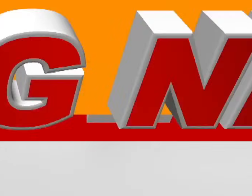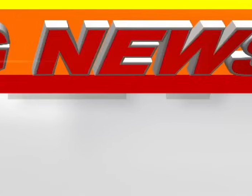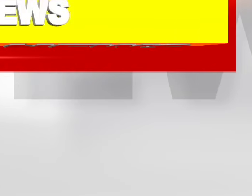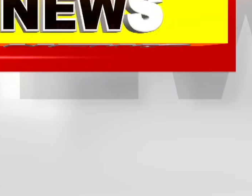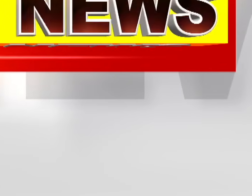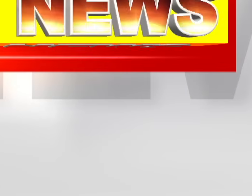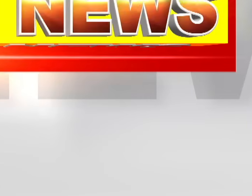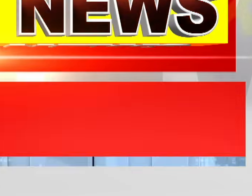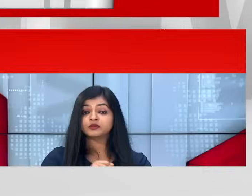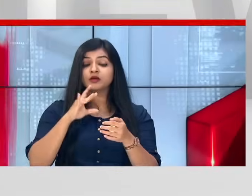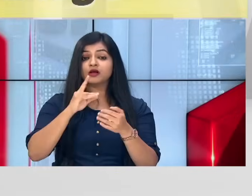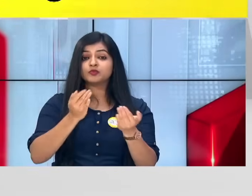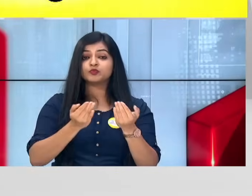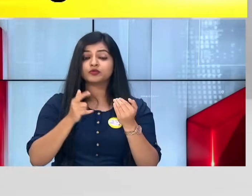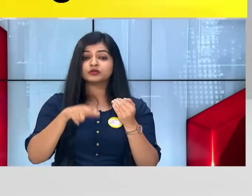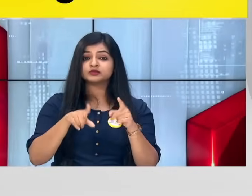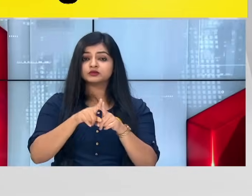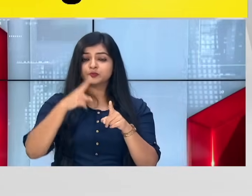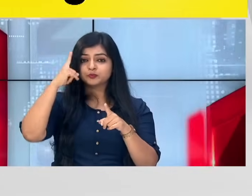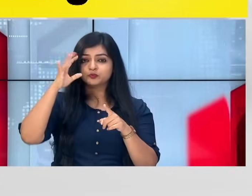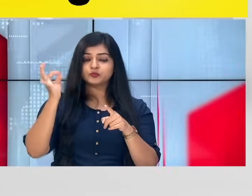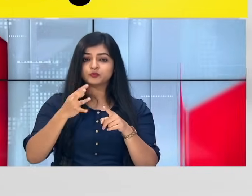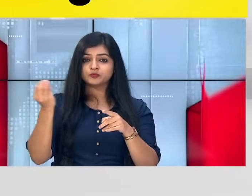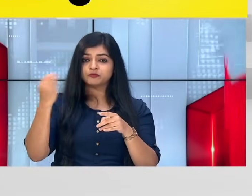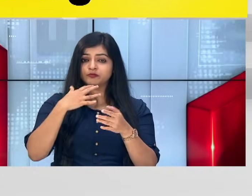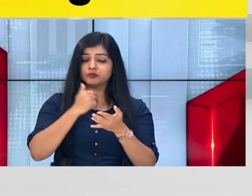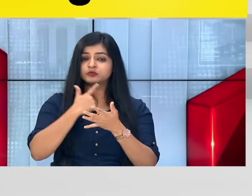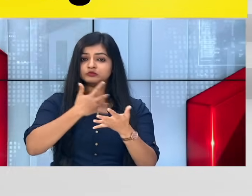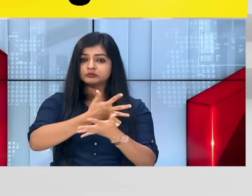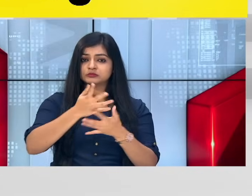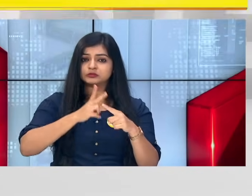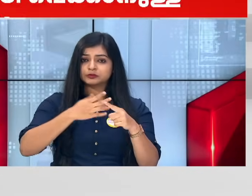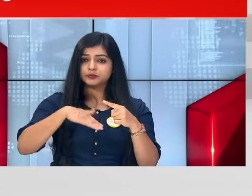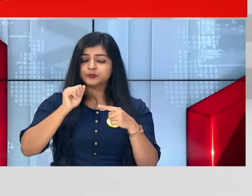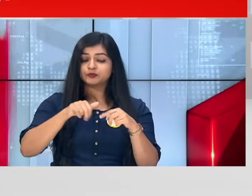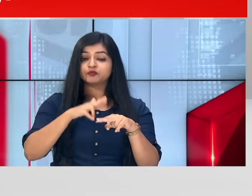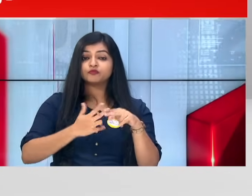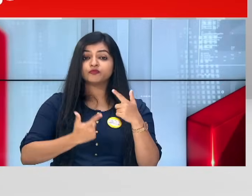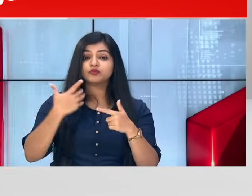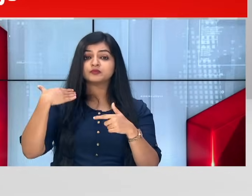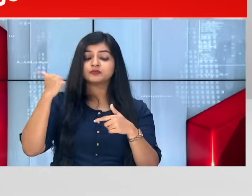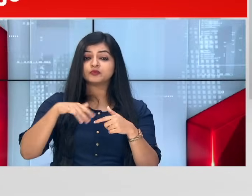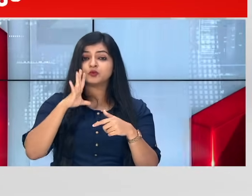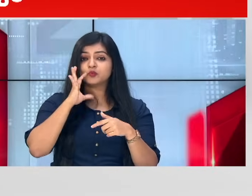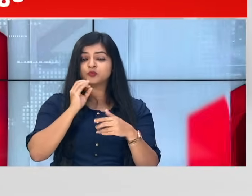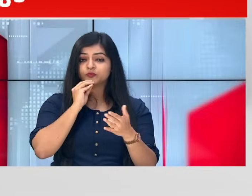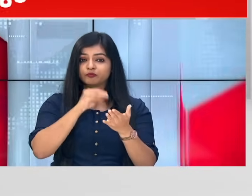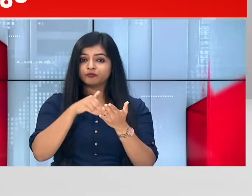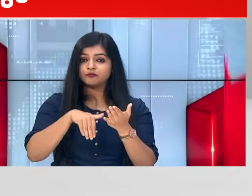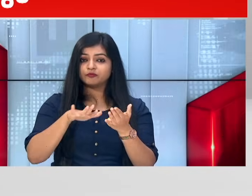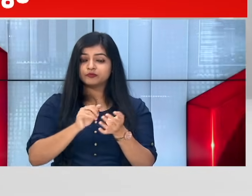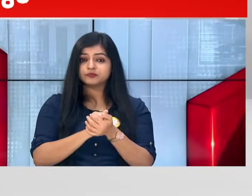മൃഗസംരക്ഷണ വകുപ്പിന്റെ കൂടി ഒരു തീരുമാനം വേണ്ടതുണ്ട്. അതിലും ചർച്ച നടക്കുകയാണ് എന്നതാണ് വനമന്ത്രി പ്രധാനമായും പറഞ്ഞിരിക്കുന്നത്.